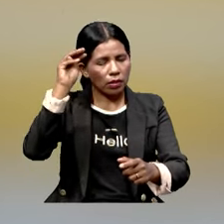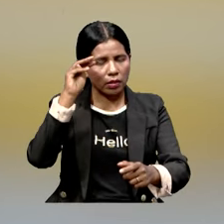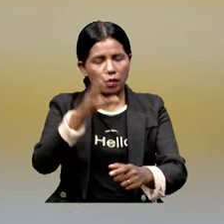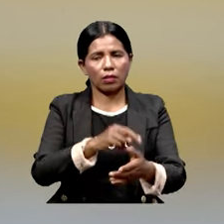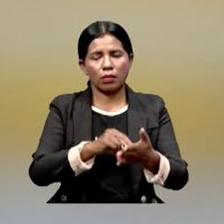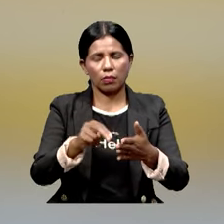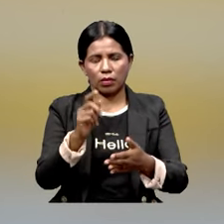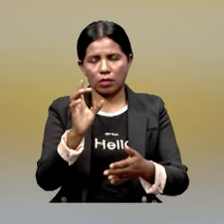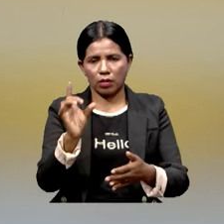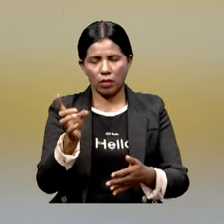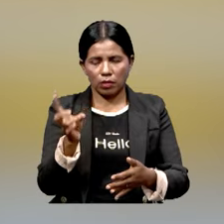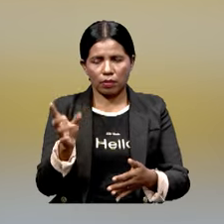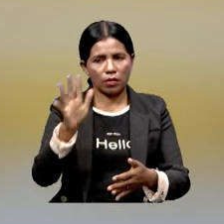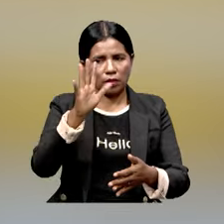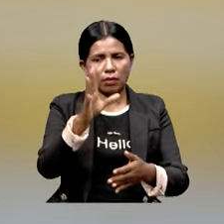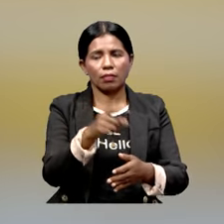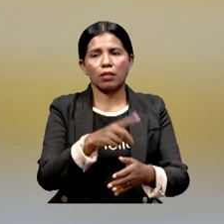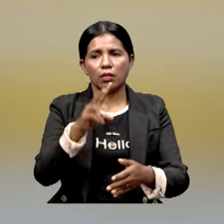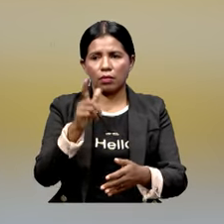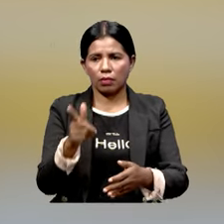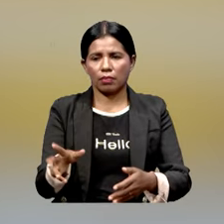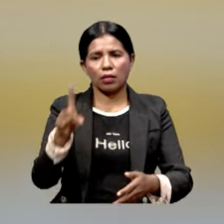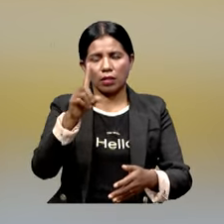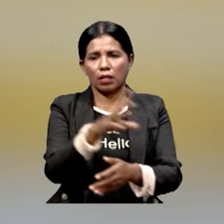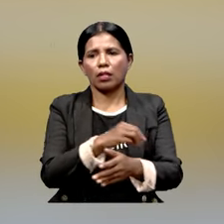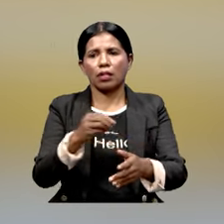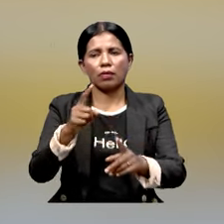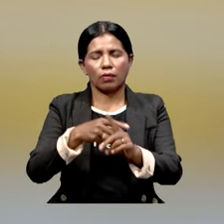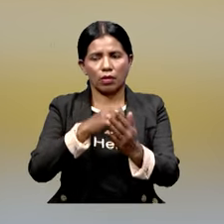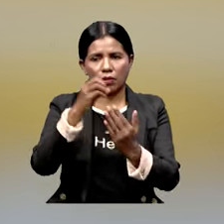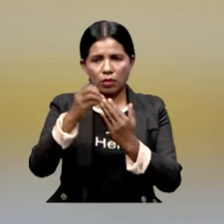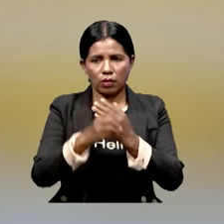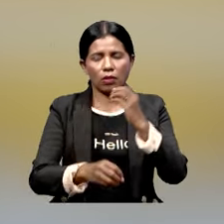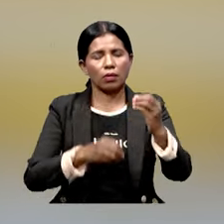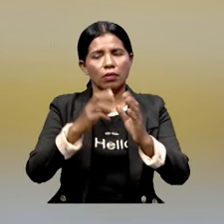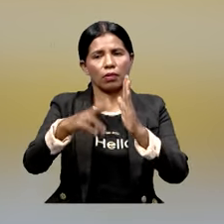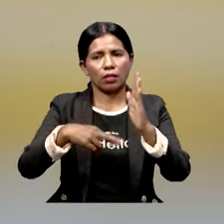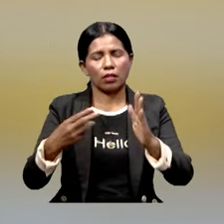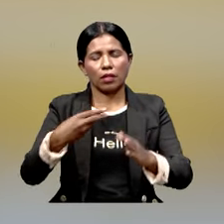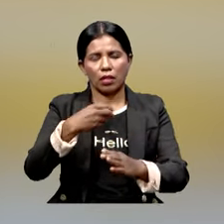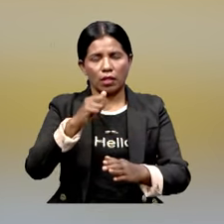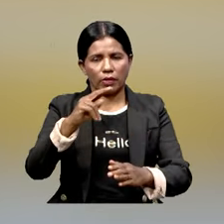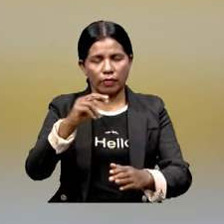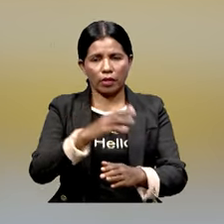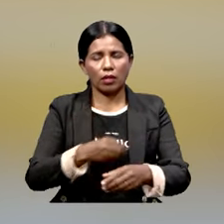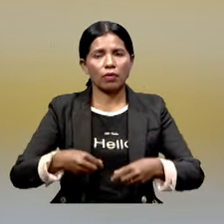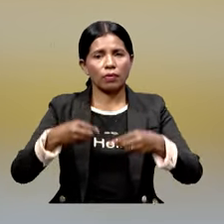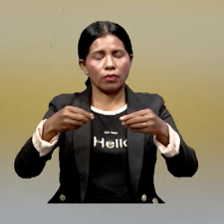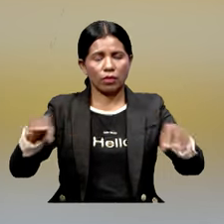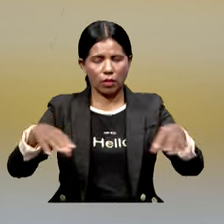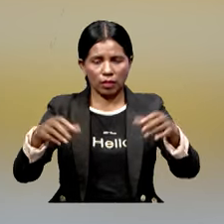numero 95 barra rihon rua rua nulu resinida fulang outubro kona ba regulamentu HNGV o di fo orden